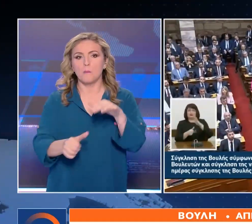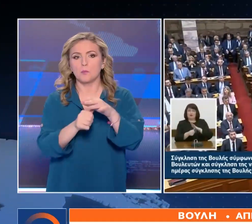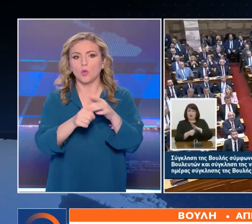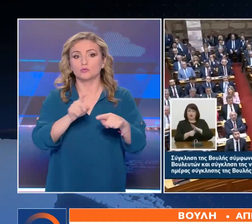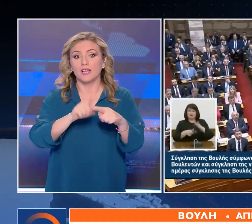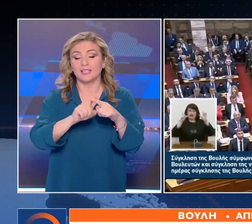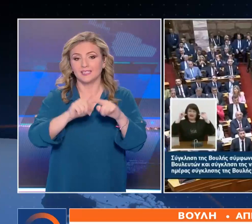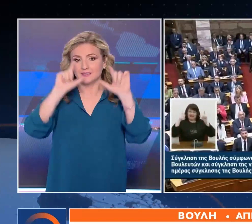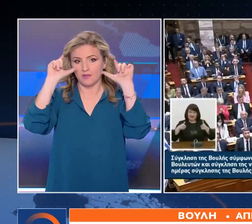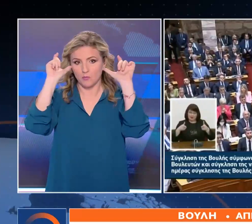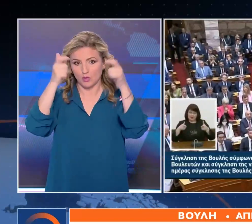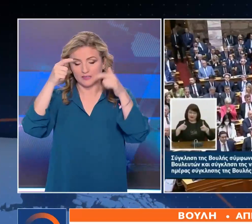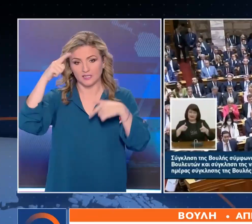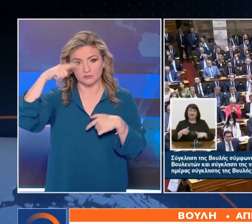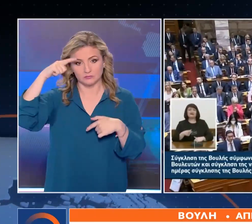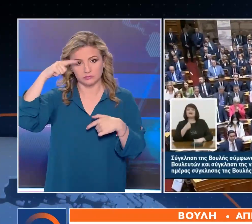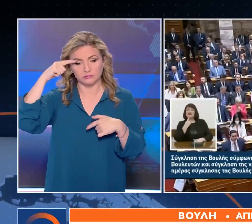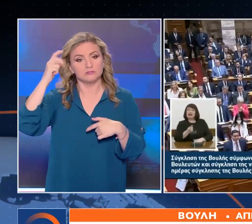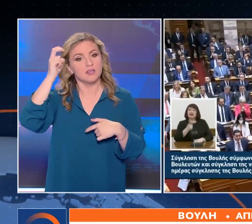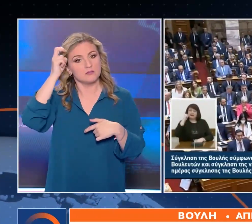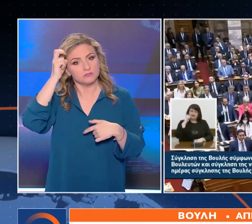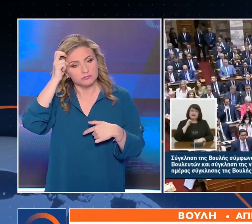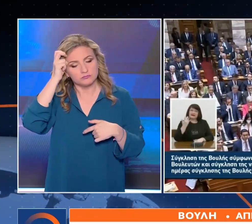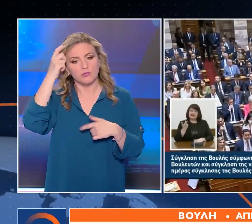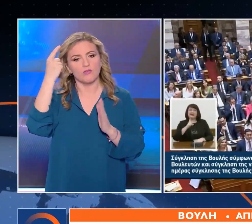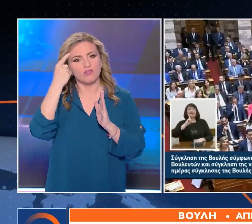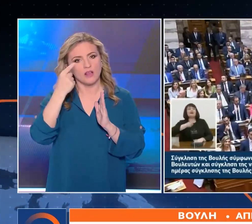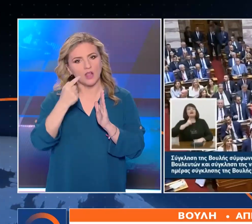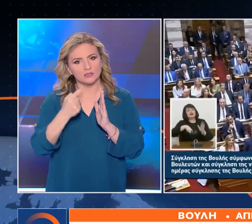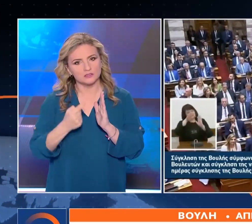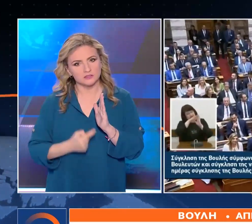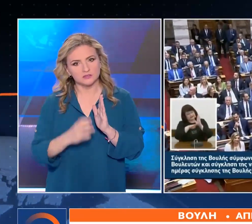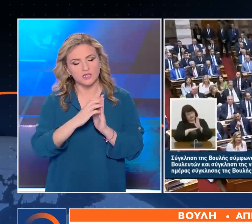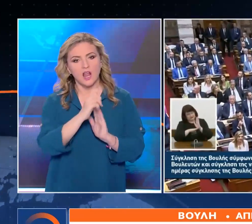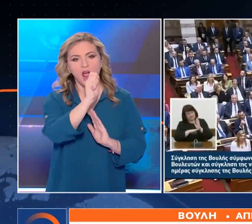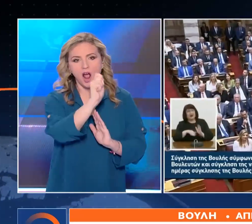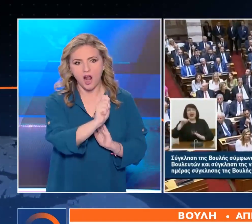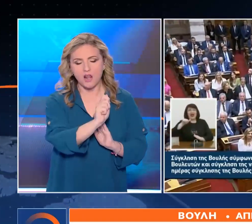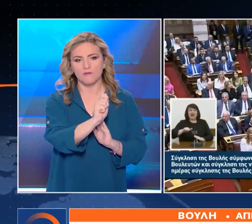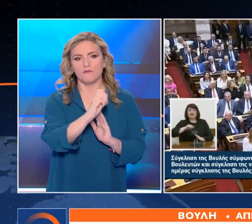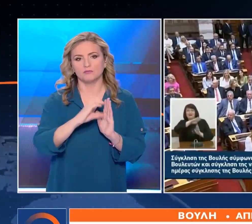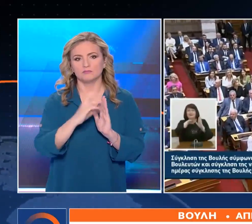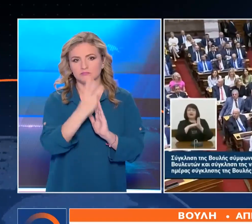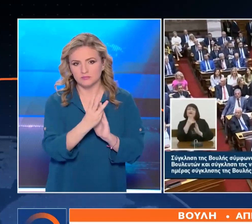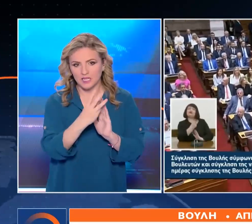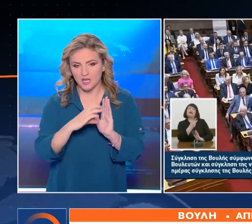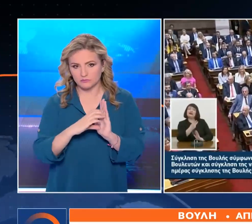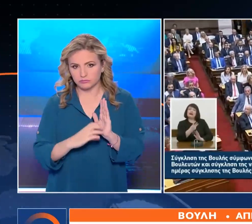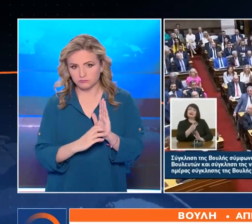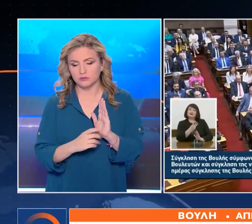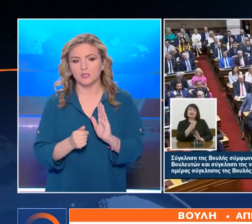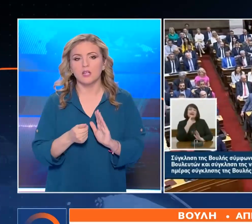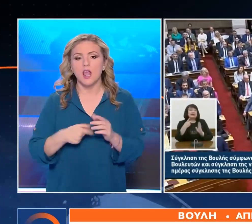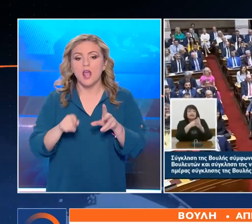Ελληνικής Δημοκρατίας, έχοντας υπόψη τις διατάξεις Α της παραγράφου 3 και της